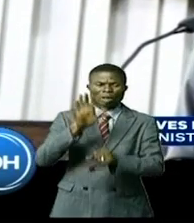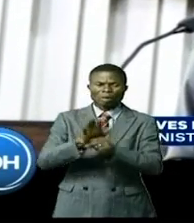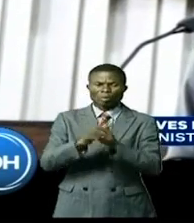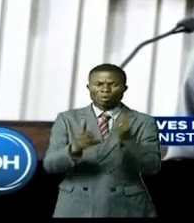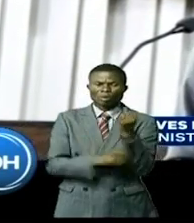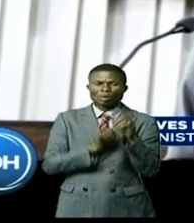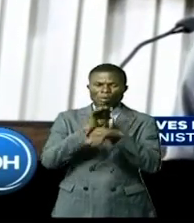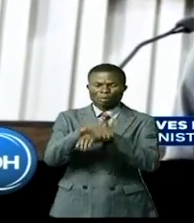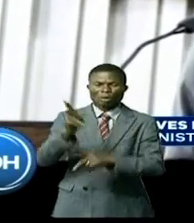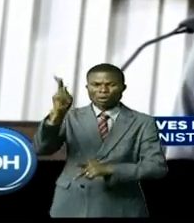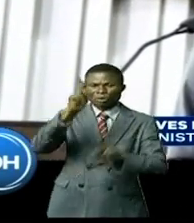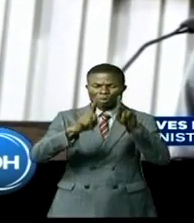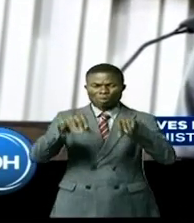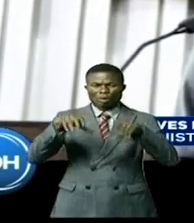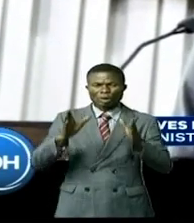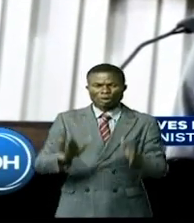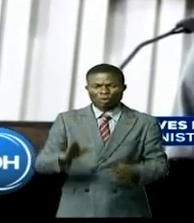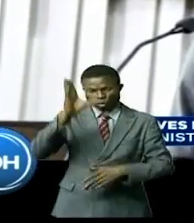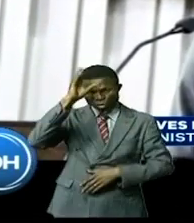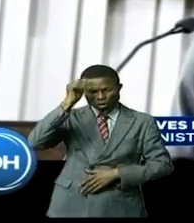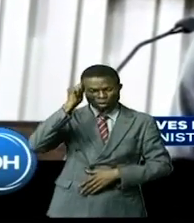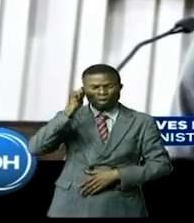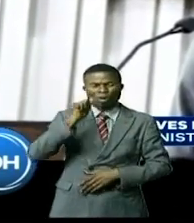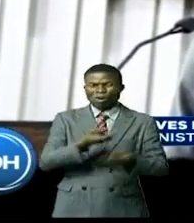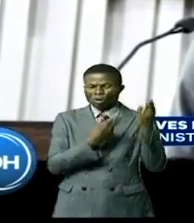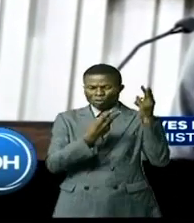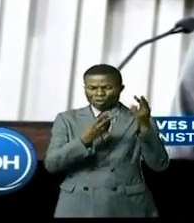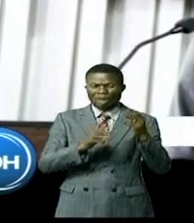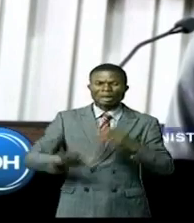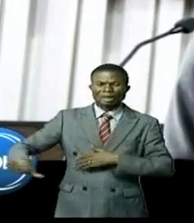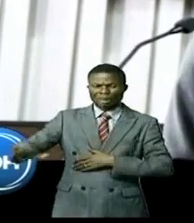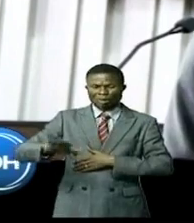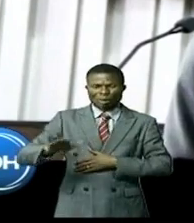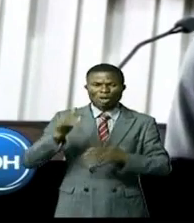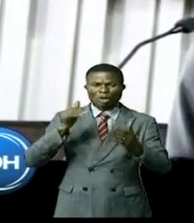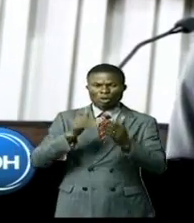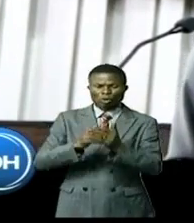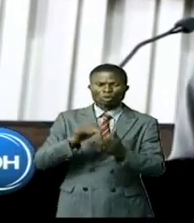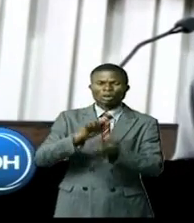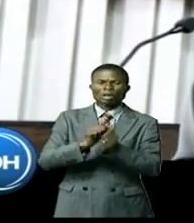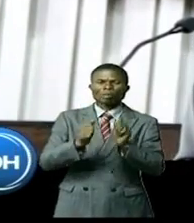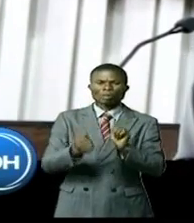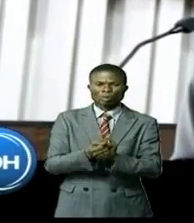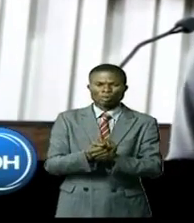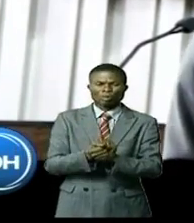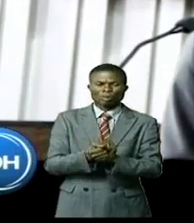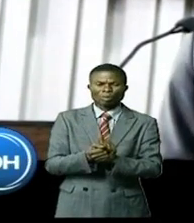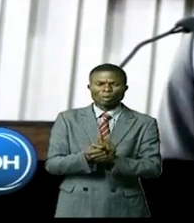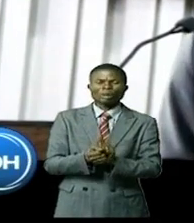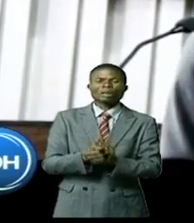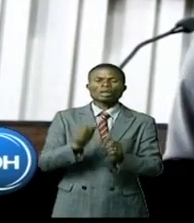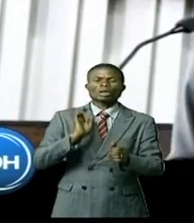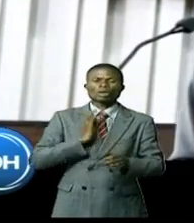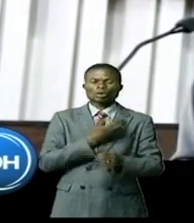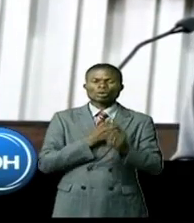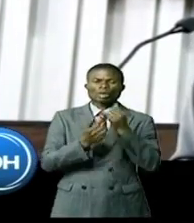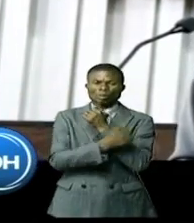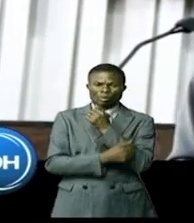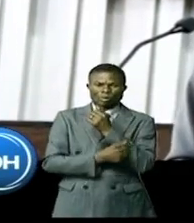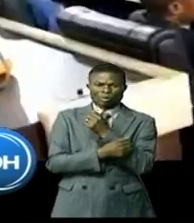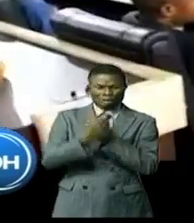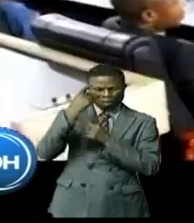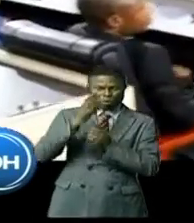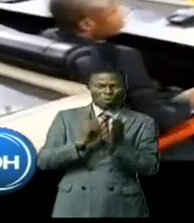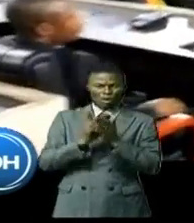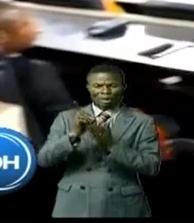des citoyens aux valeurs républicaines au regard des défis du redressement de notre pays pour son